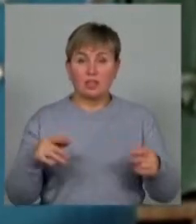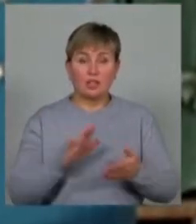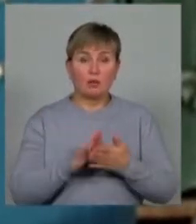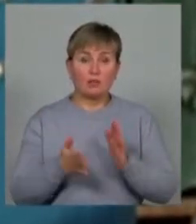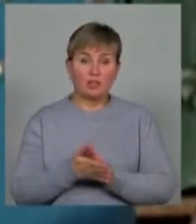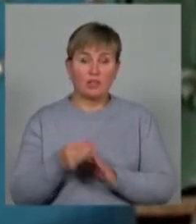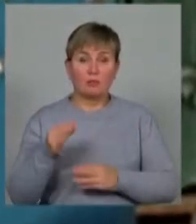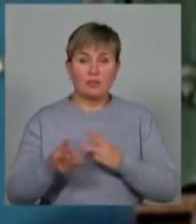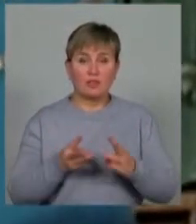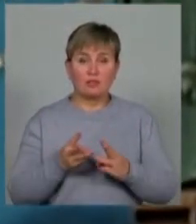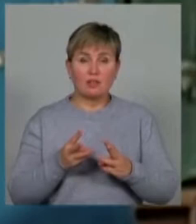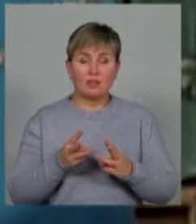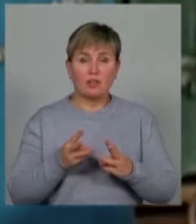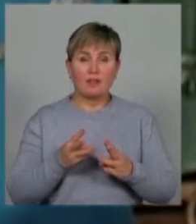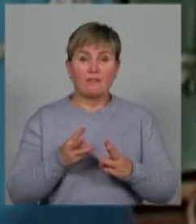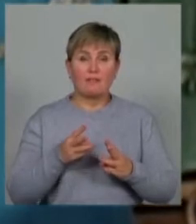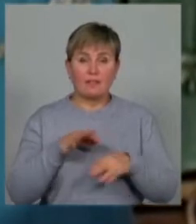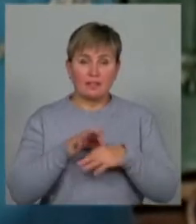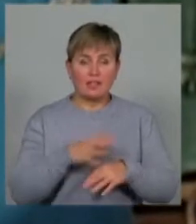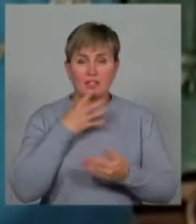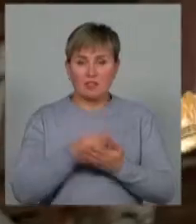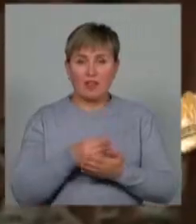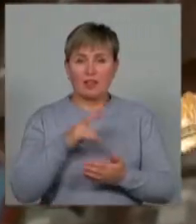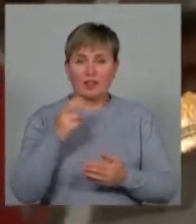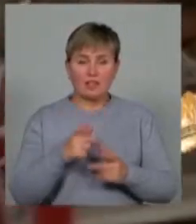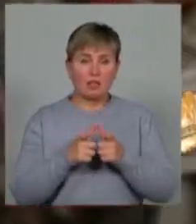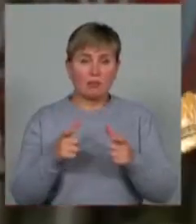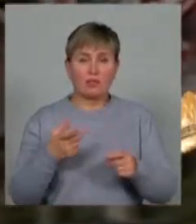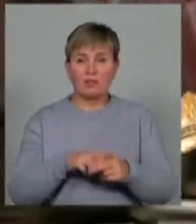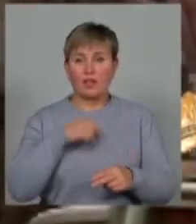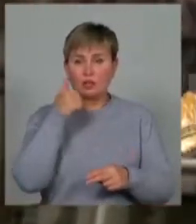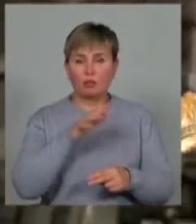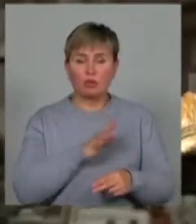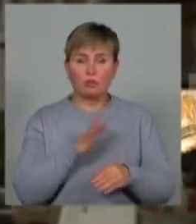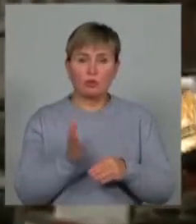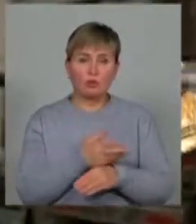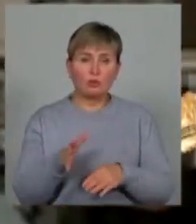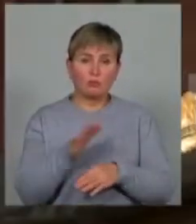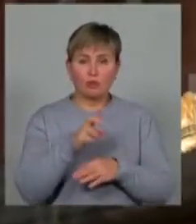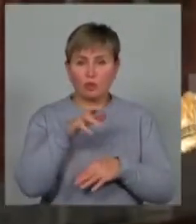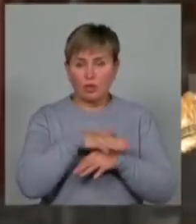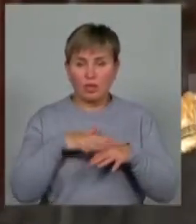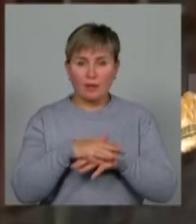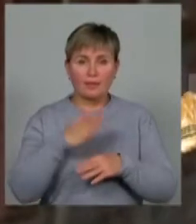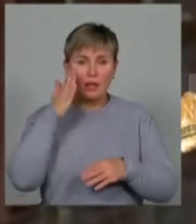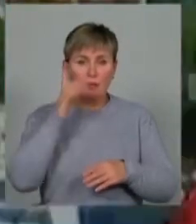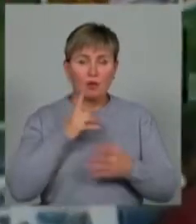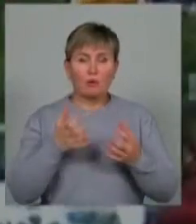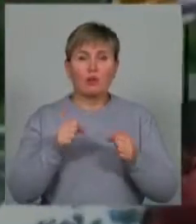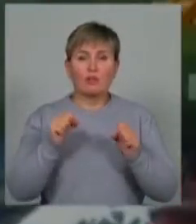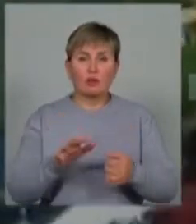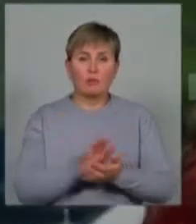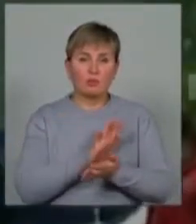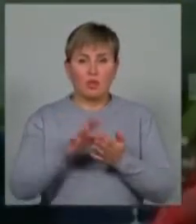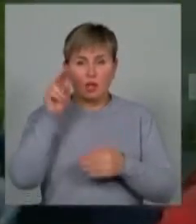и мотивов введения своей национальной валюты. В этот же год были стерты границы между странами, и талантливая молодежь получила возможность